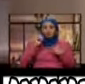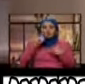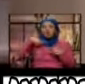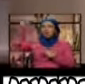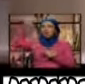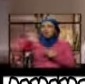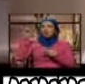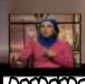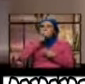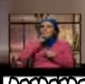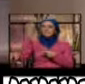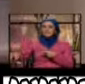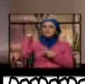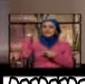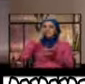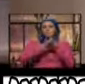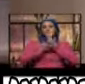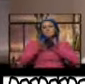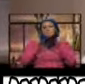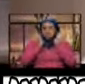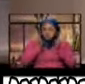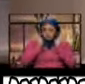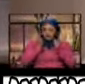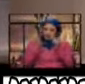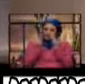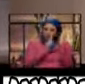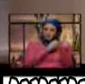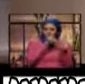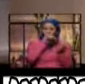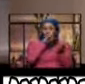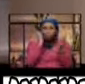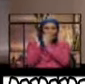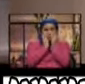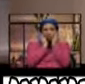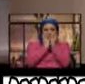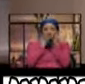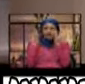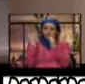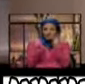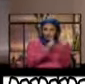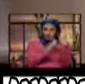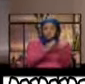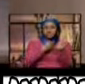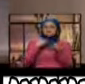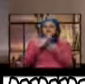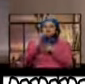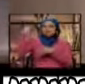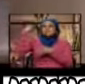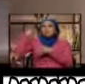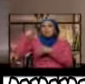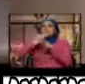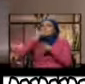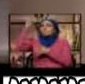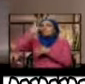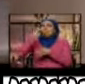يعني زي ما جدد نيه الصيام كل يوم، اجدد نيه العزم على ان كل عمل اعمله ابتغاء مرضات